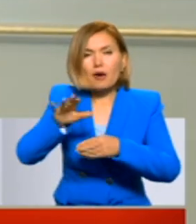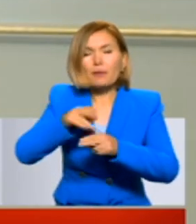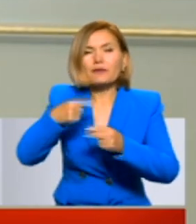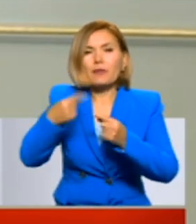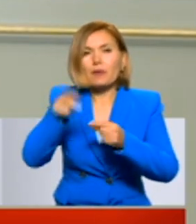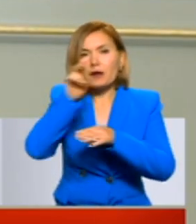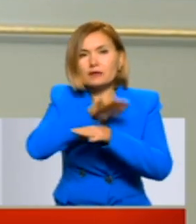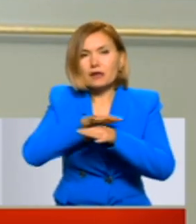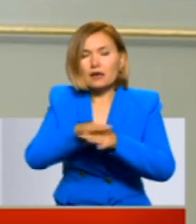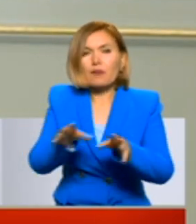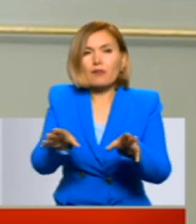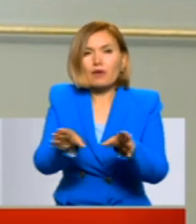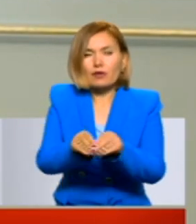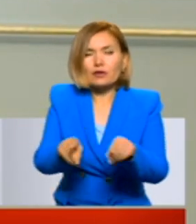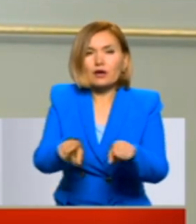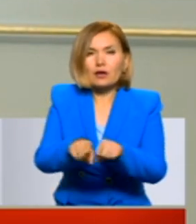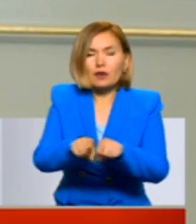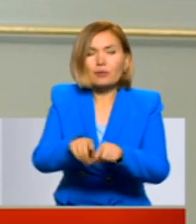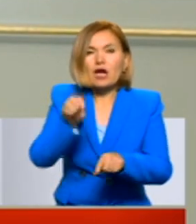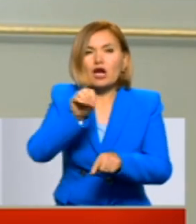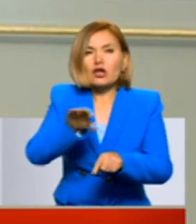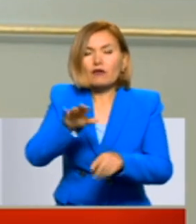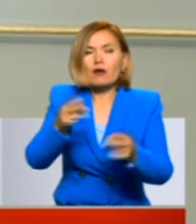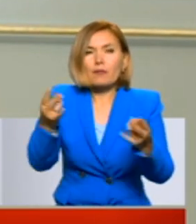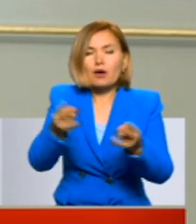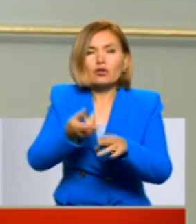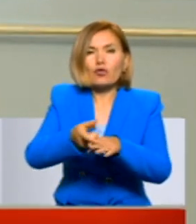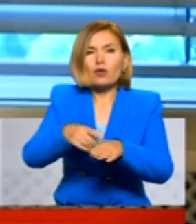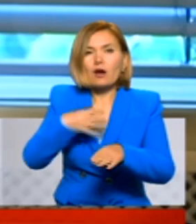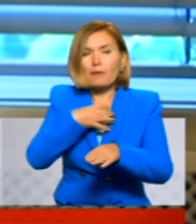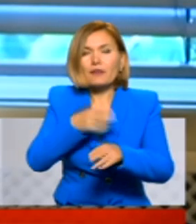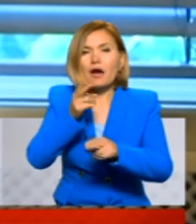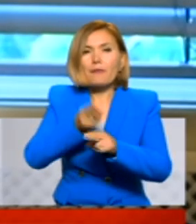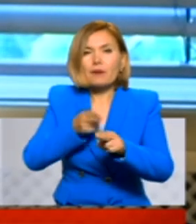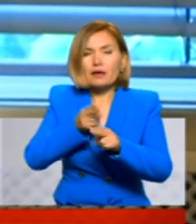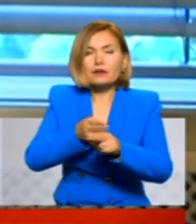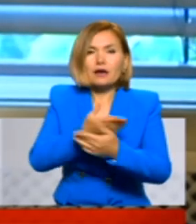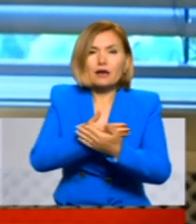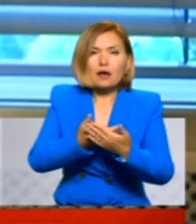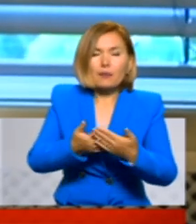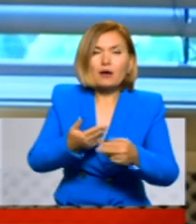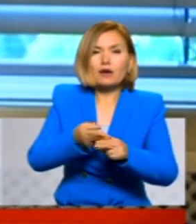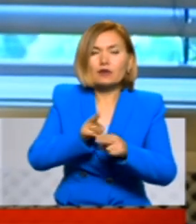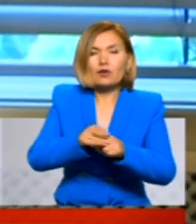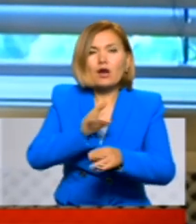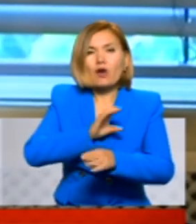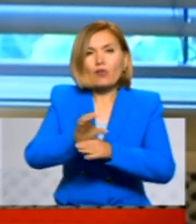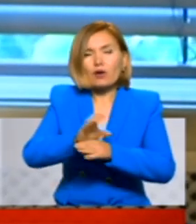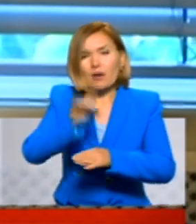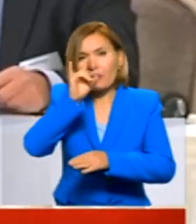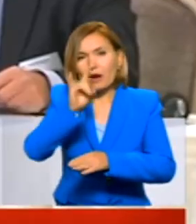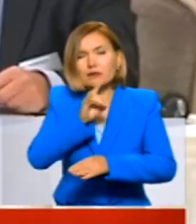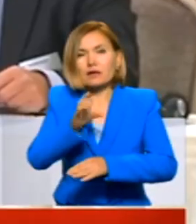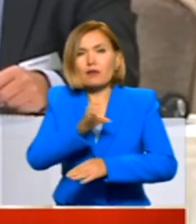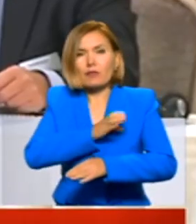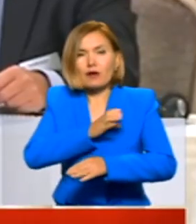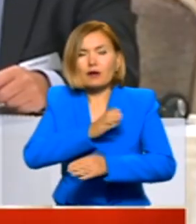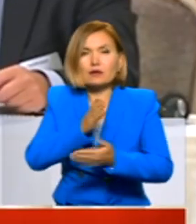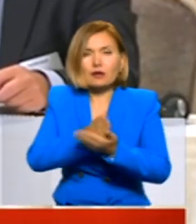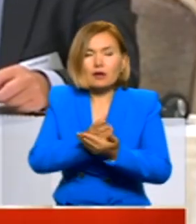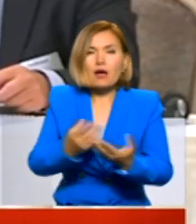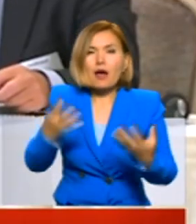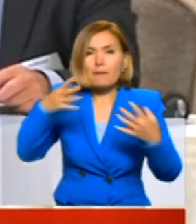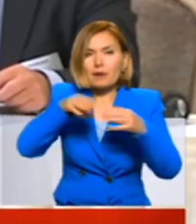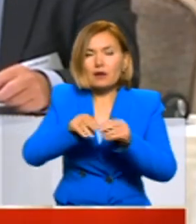басқа мемлекеттері сияқты Еуропадағына қажетті аса маңызды металдар мен минералдардың орасан зор қорына ие. Оларды